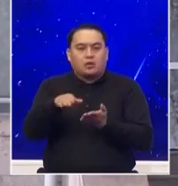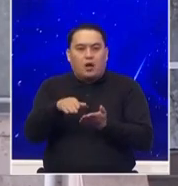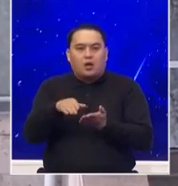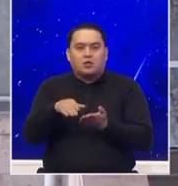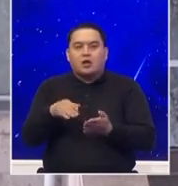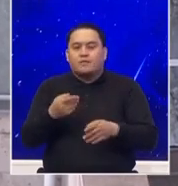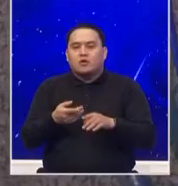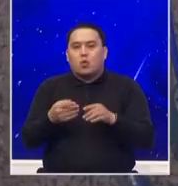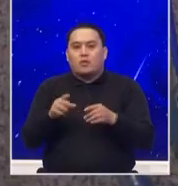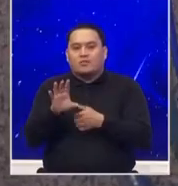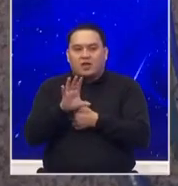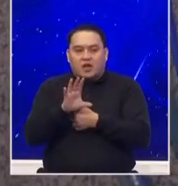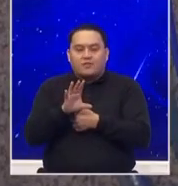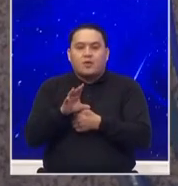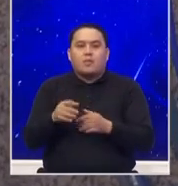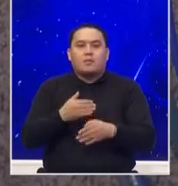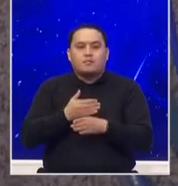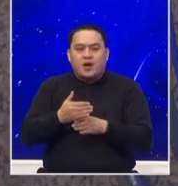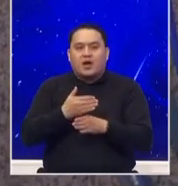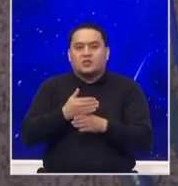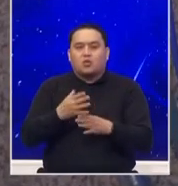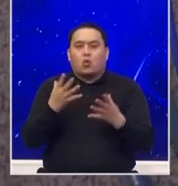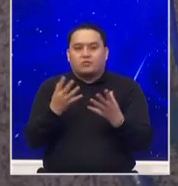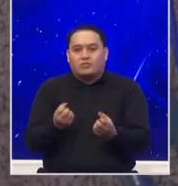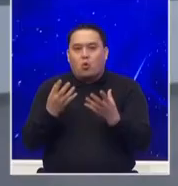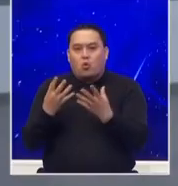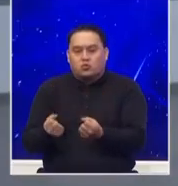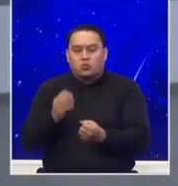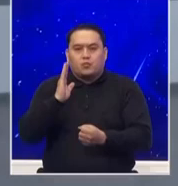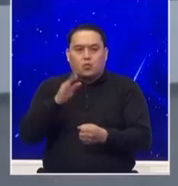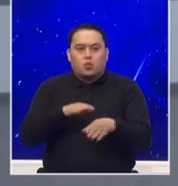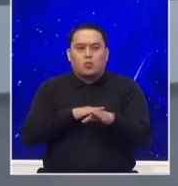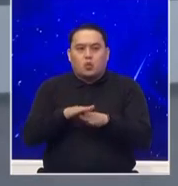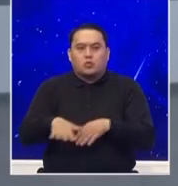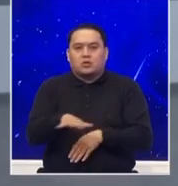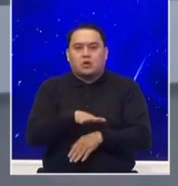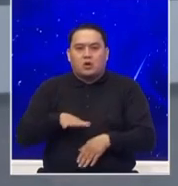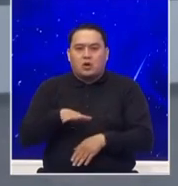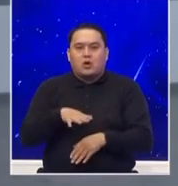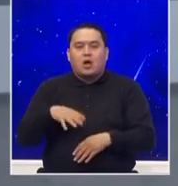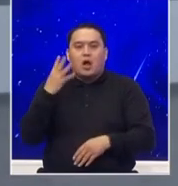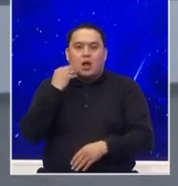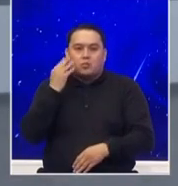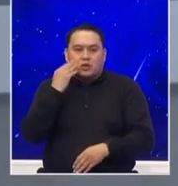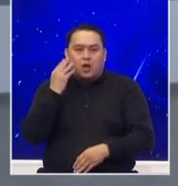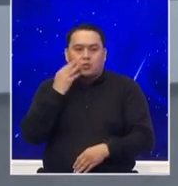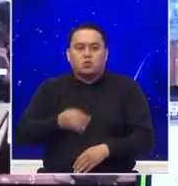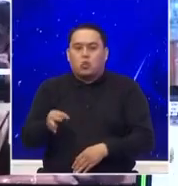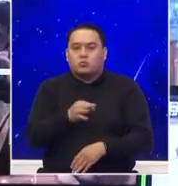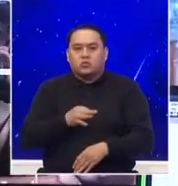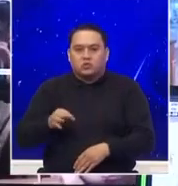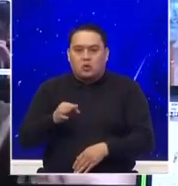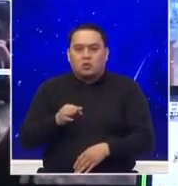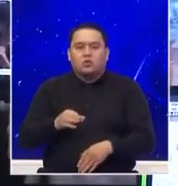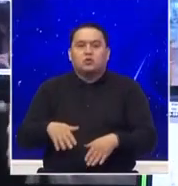аналогового вещания. Теперь поэтапное отключение аналогового телевидения произойдет на телебашне Коктобе. Цифровое эфирное вещание